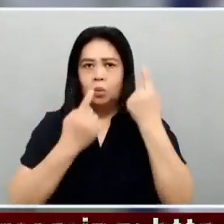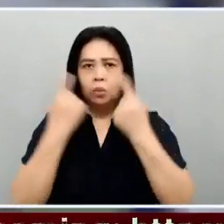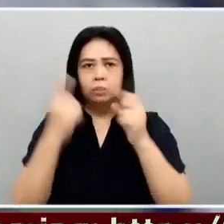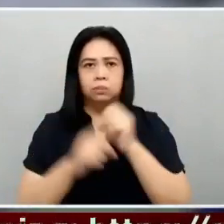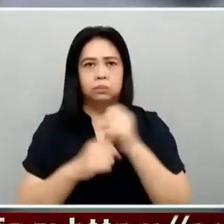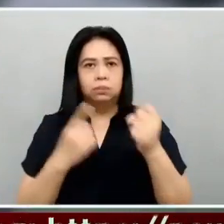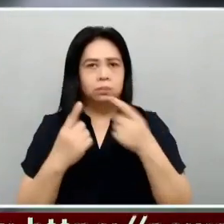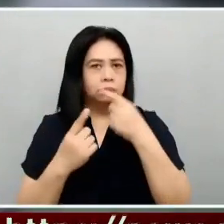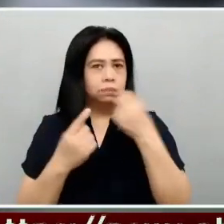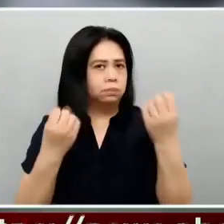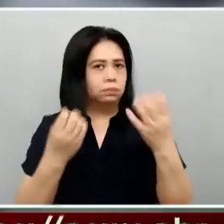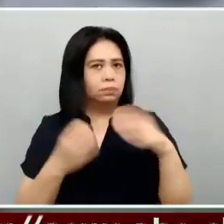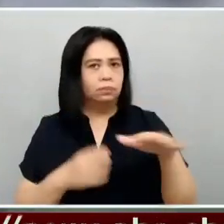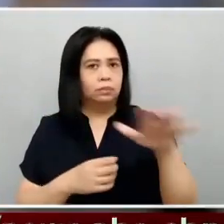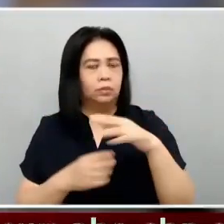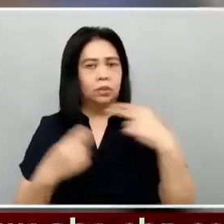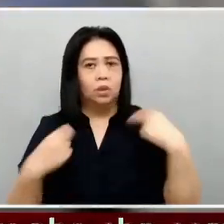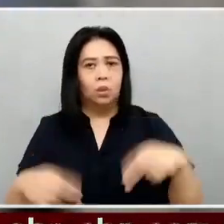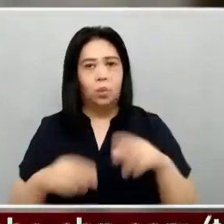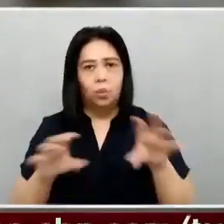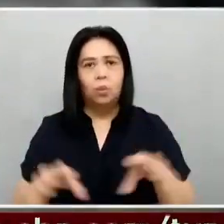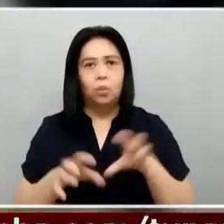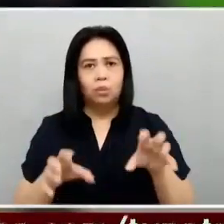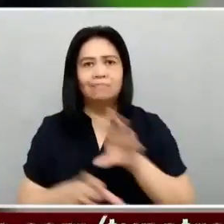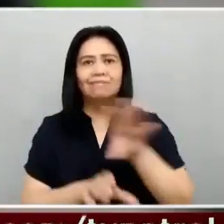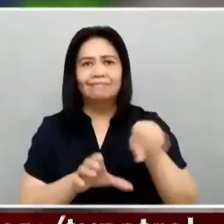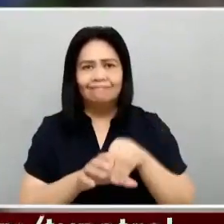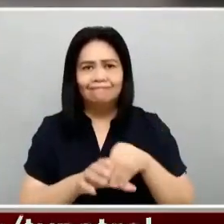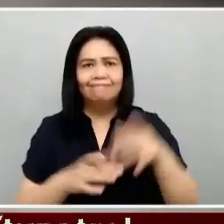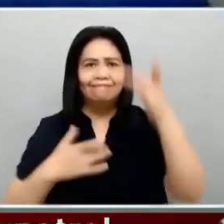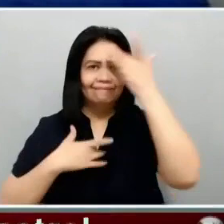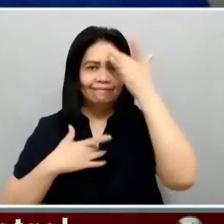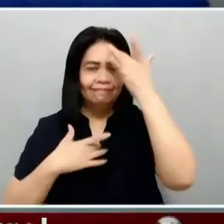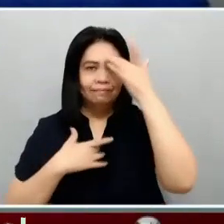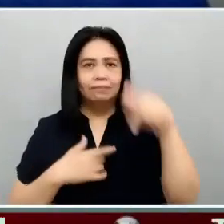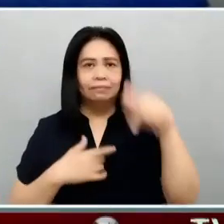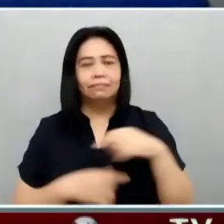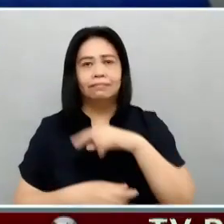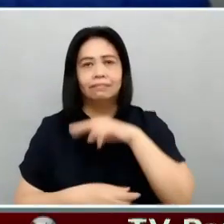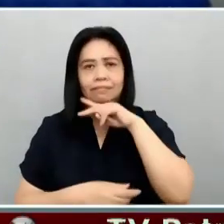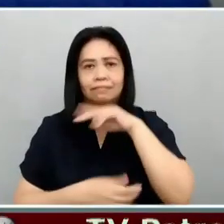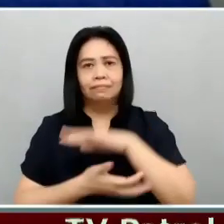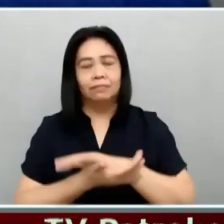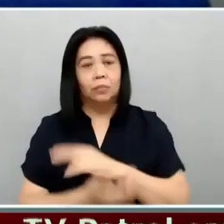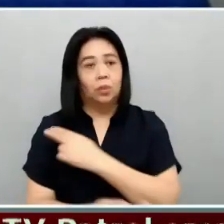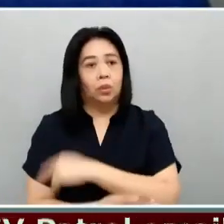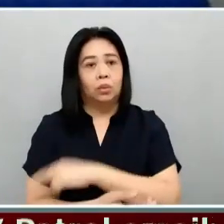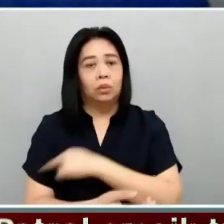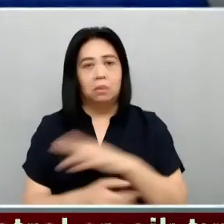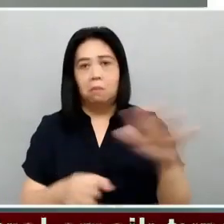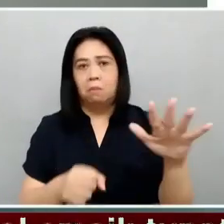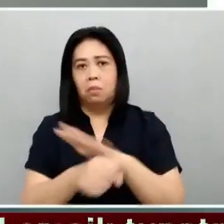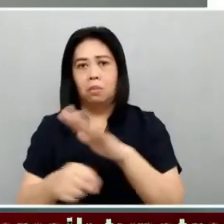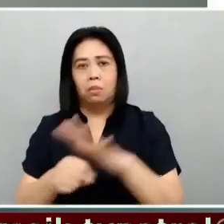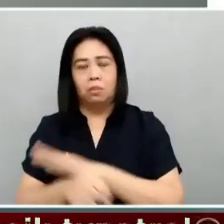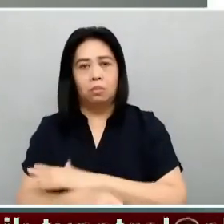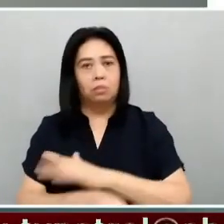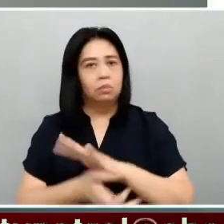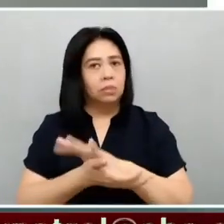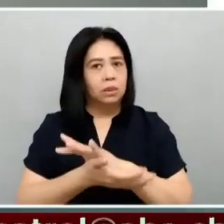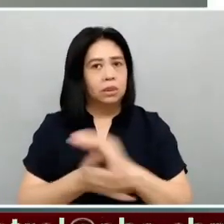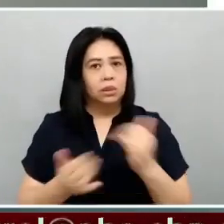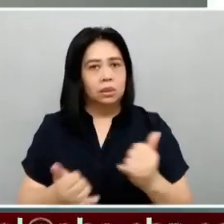marami sa kanila mga health workers ang kasamang tinatamaan ng virus. Hospitals are packed with COVID-19